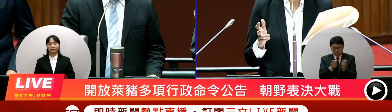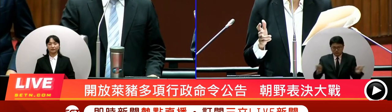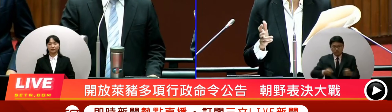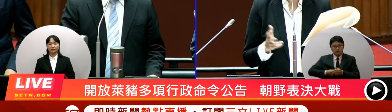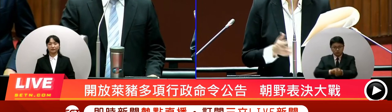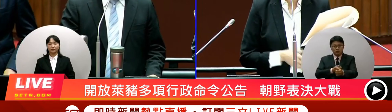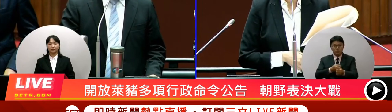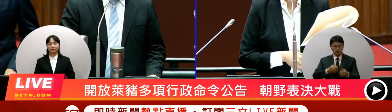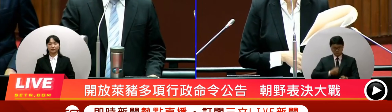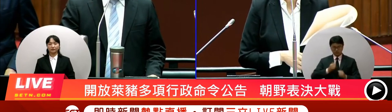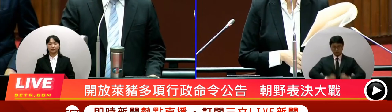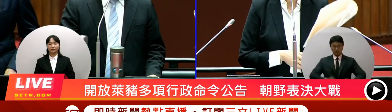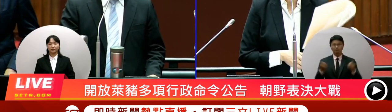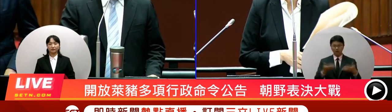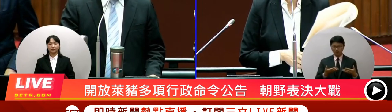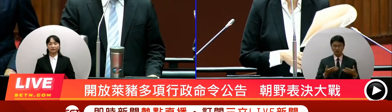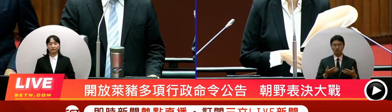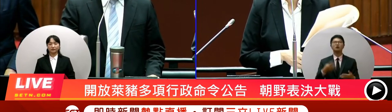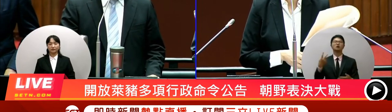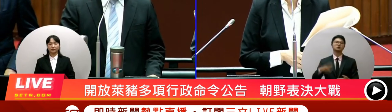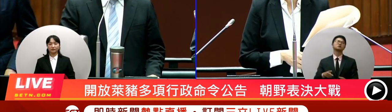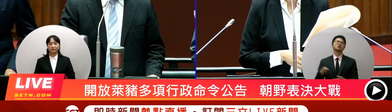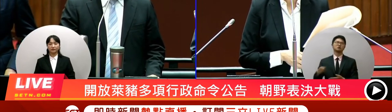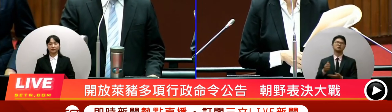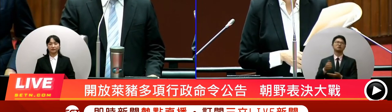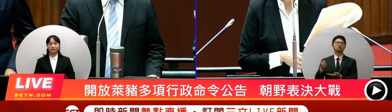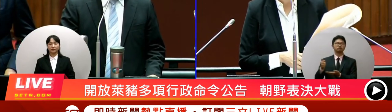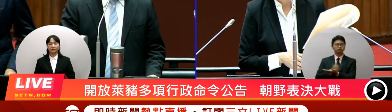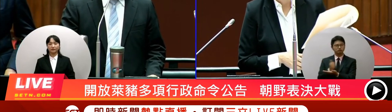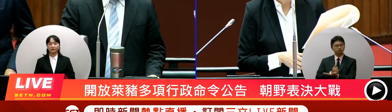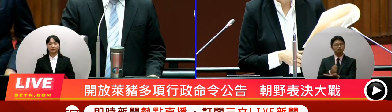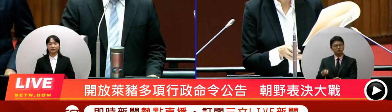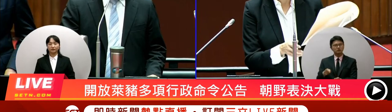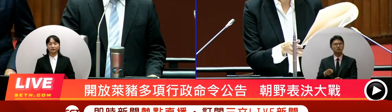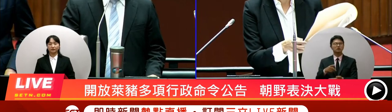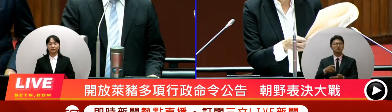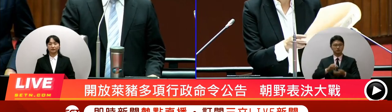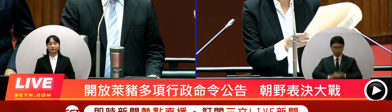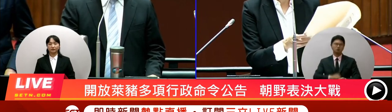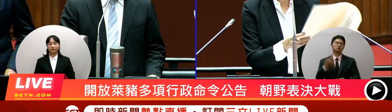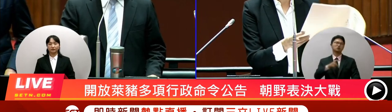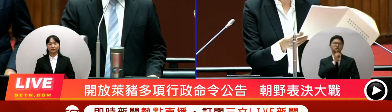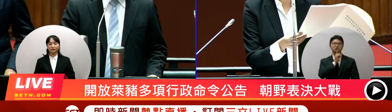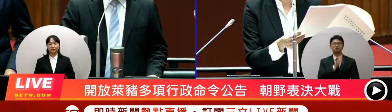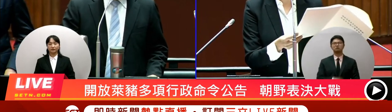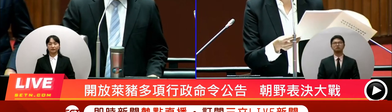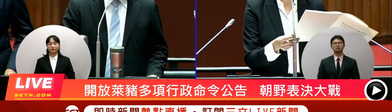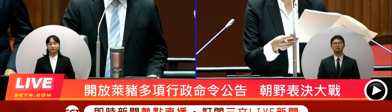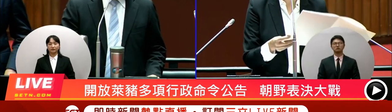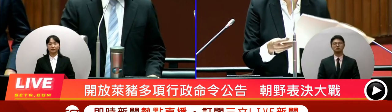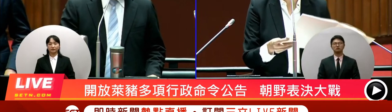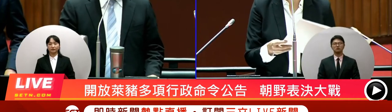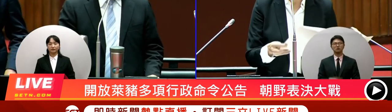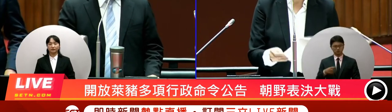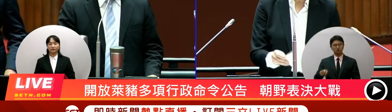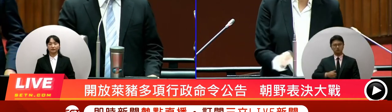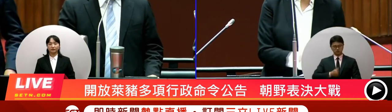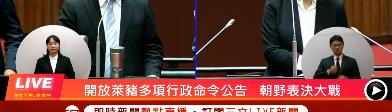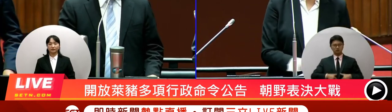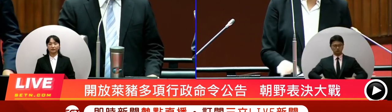想这个才会是接下来才是会有一个是重大的决定，以及也是形成一个勇敢的决